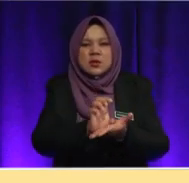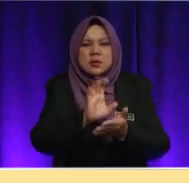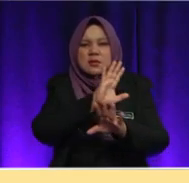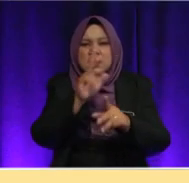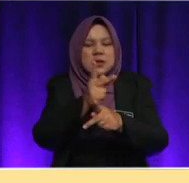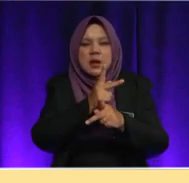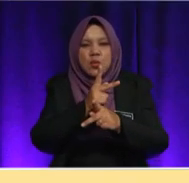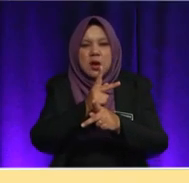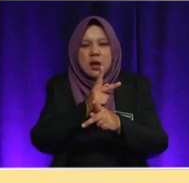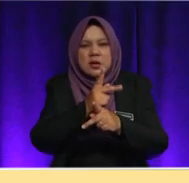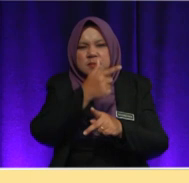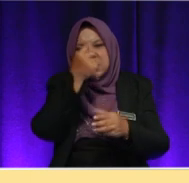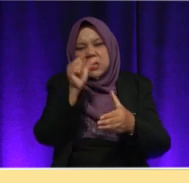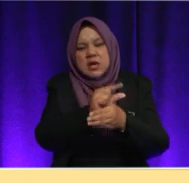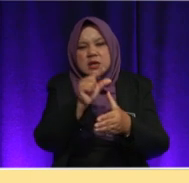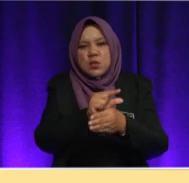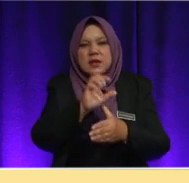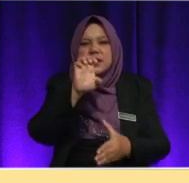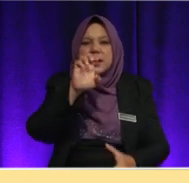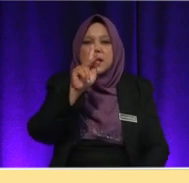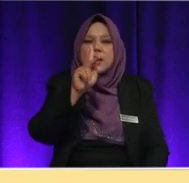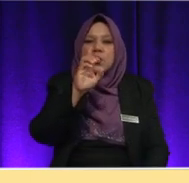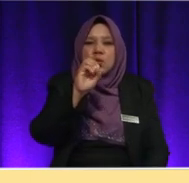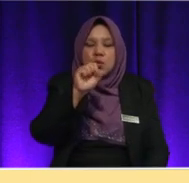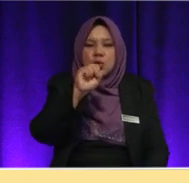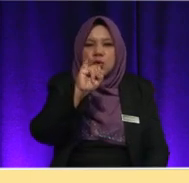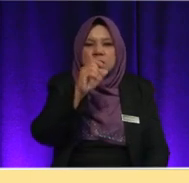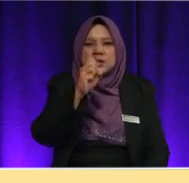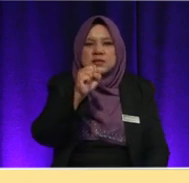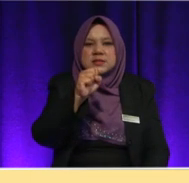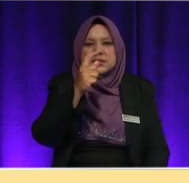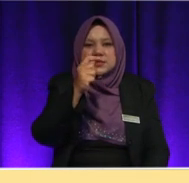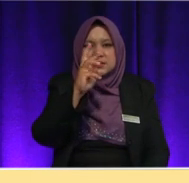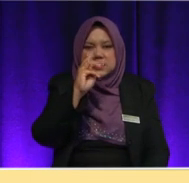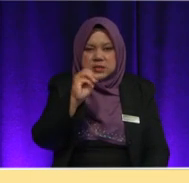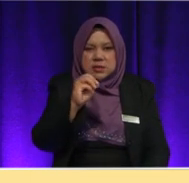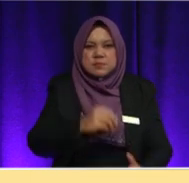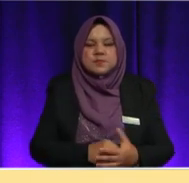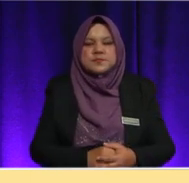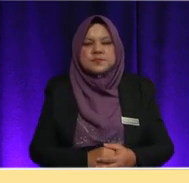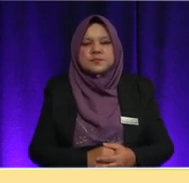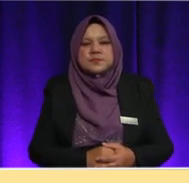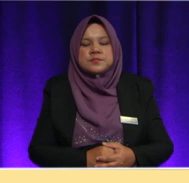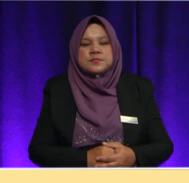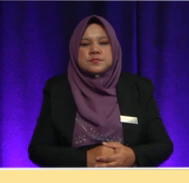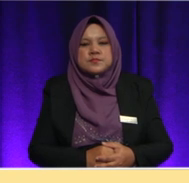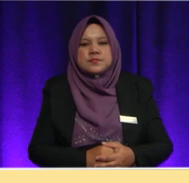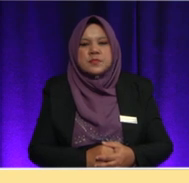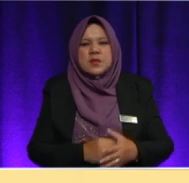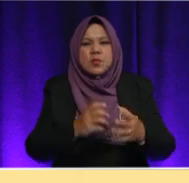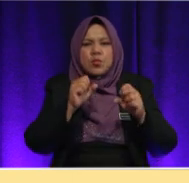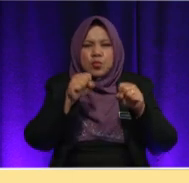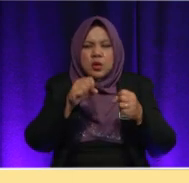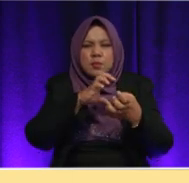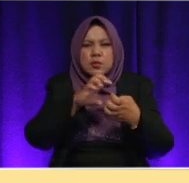menyebabkan gangguan terhadap ekosistem daratan dan ekosistem akuatik Oke seterusnya rata akan jelas